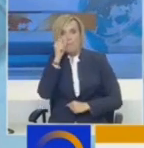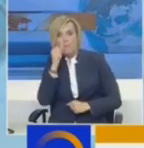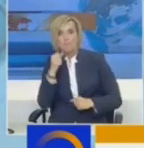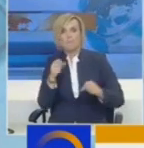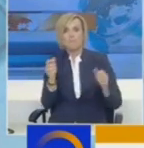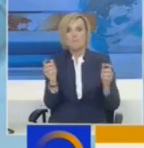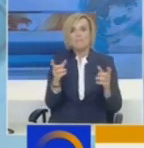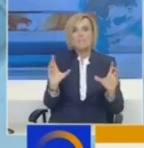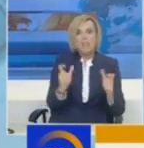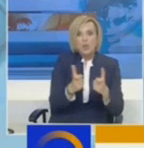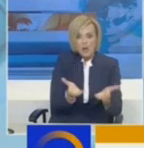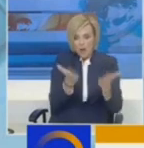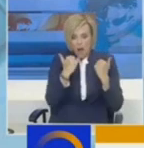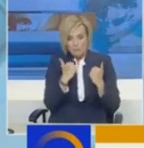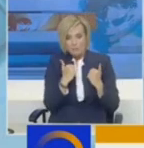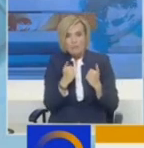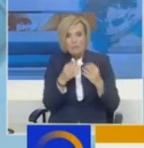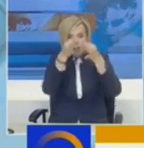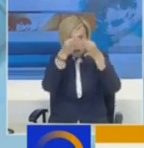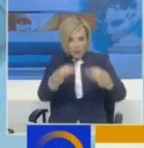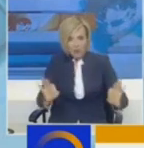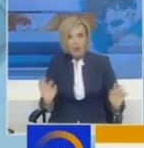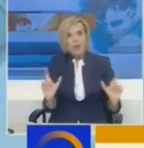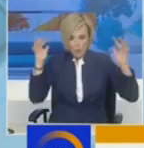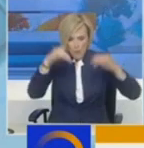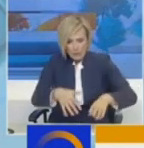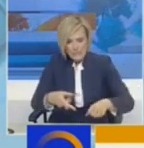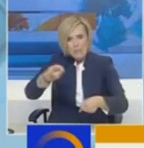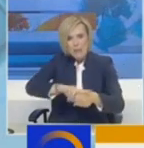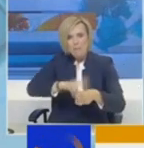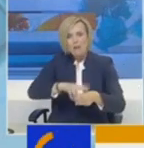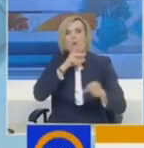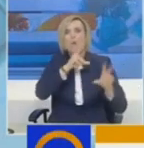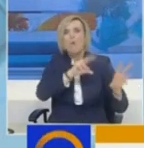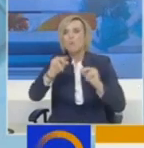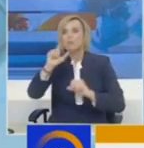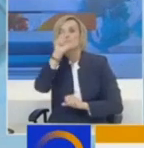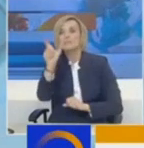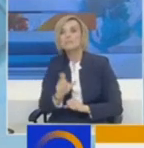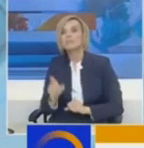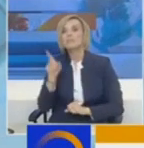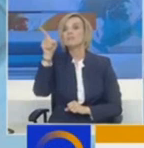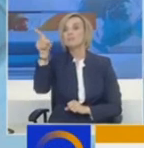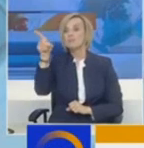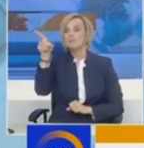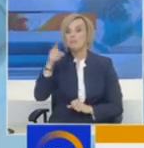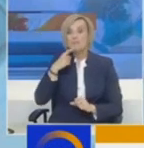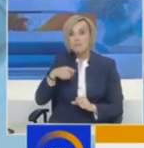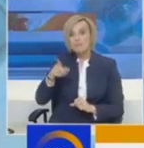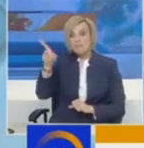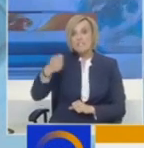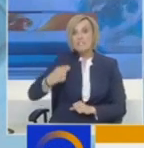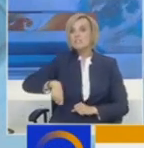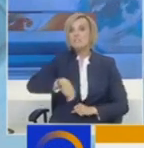Το αν θα έχουμε λιγότερους θανάτους σε αυτόν τον πληθυσμό μπορεί να αλλάξει γρήγορα. Η Ισπανία, που τις τελευταίες μέρες καταγράφει